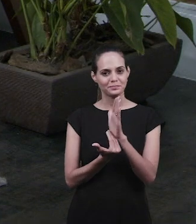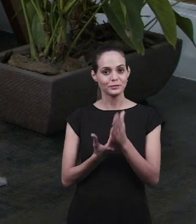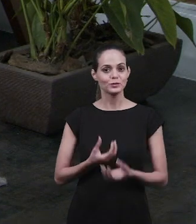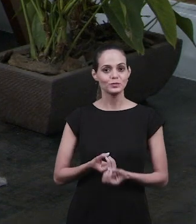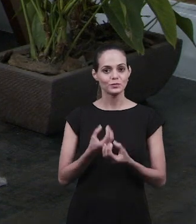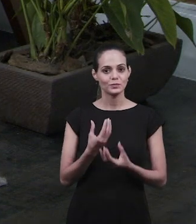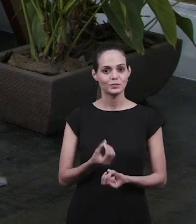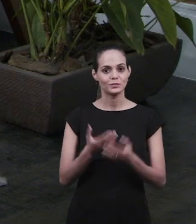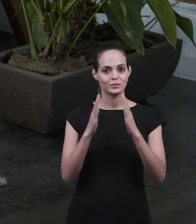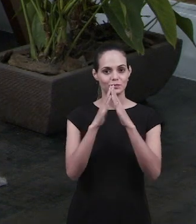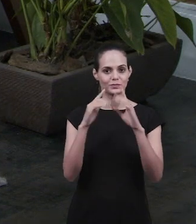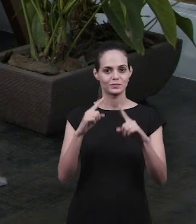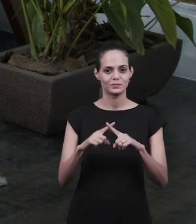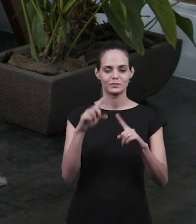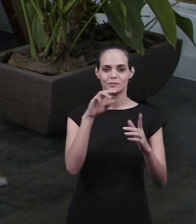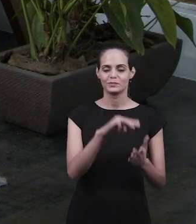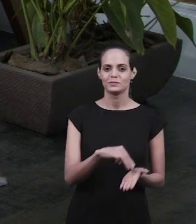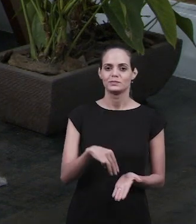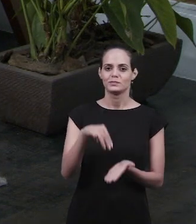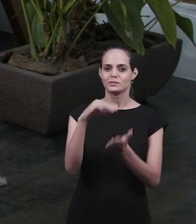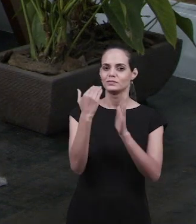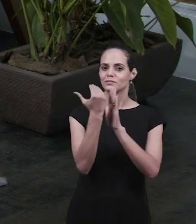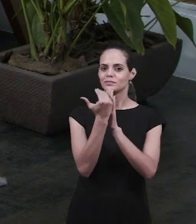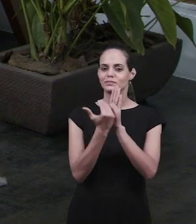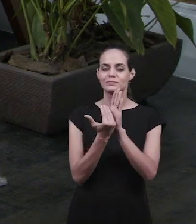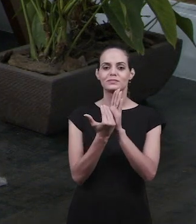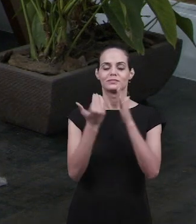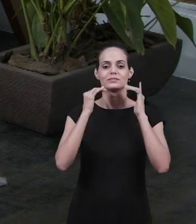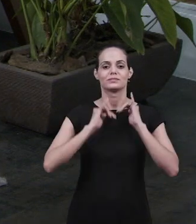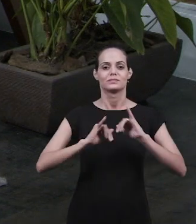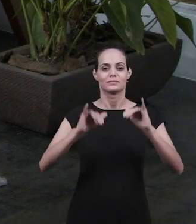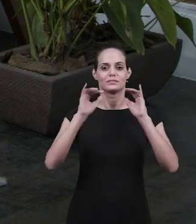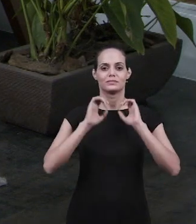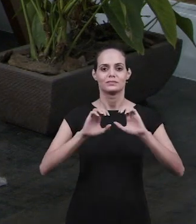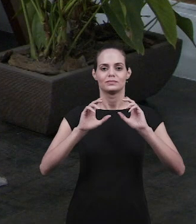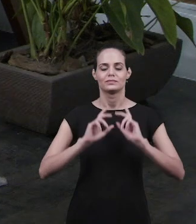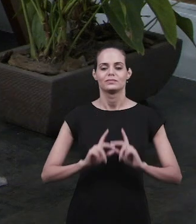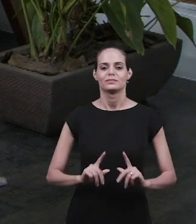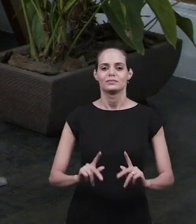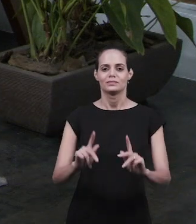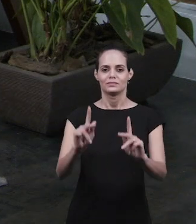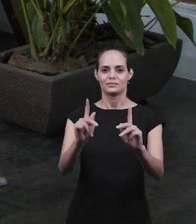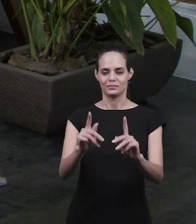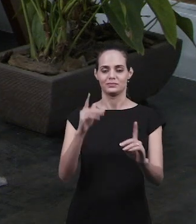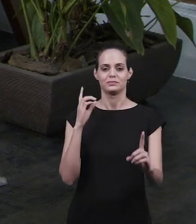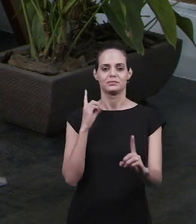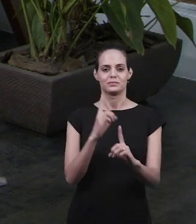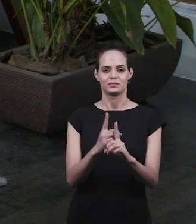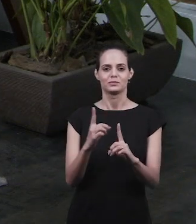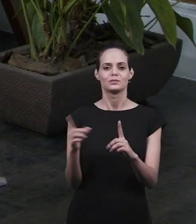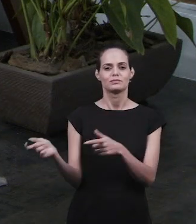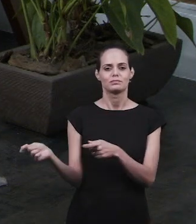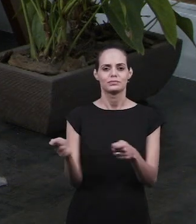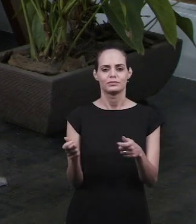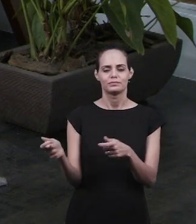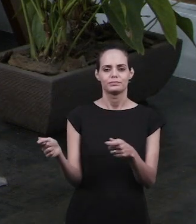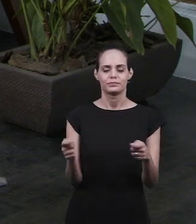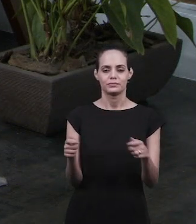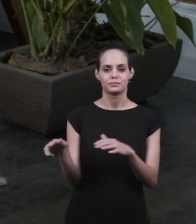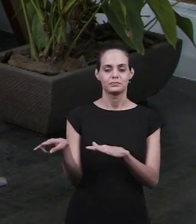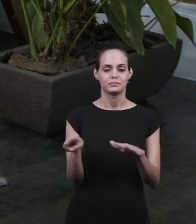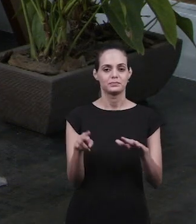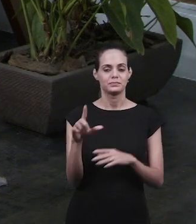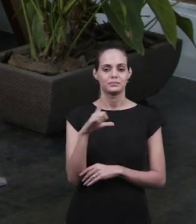par l'Église chrétienne Maranatha, le programme en annonçant l'Évangile éternel. Cette rencontre que nous avons toutes les semaines